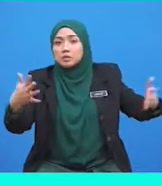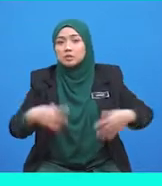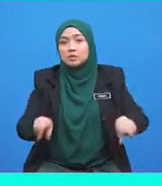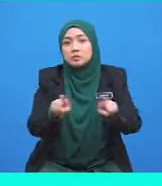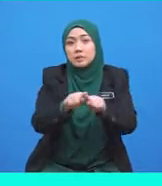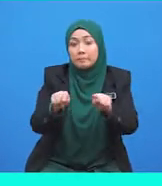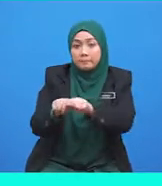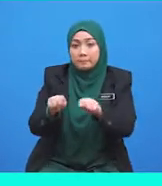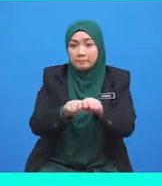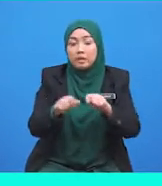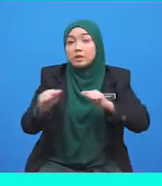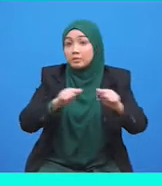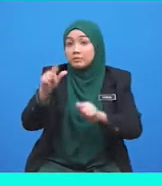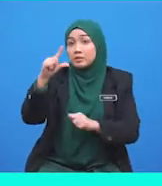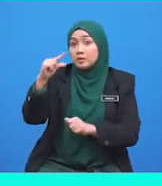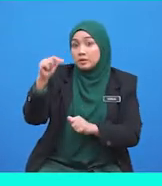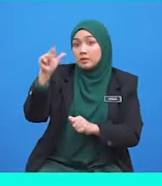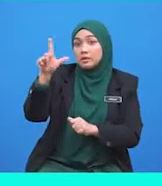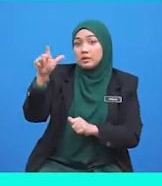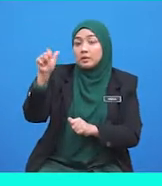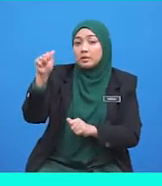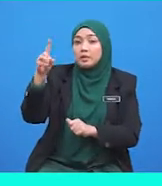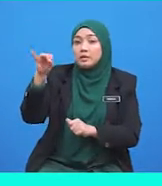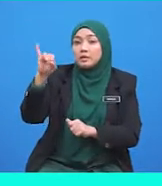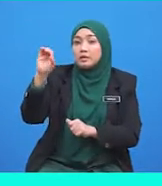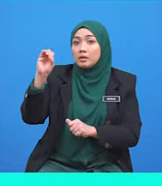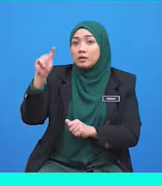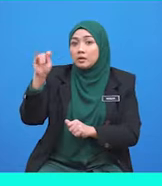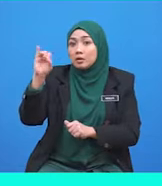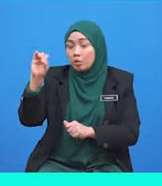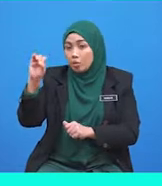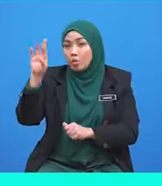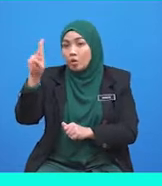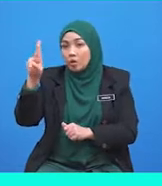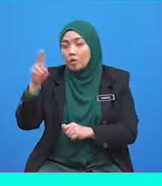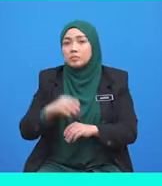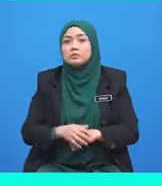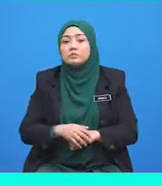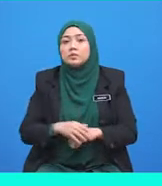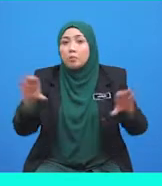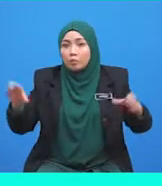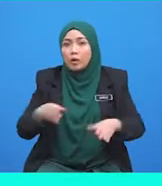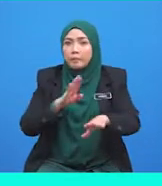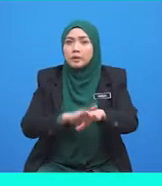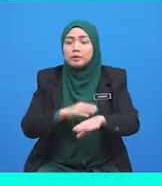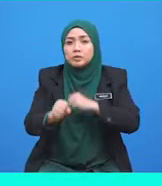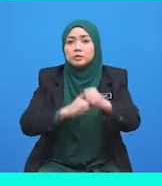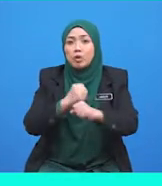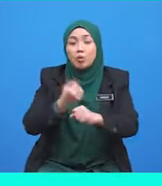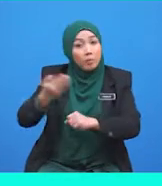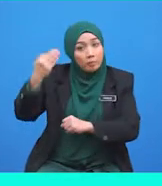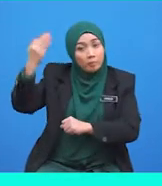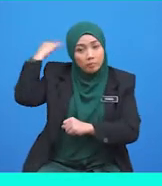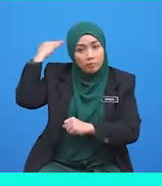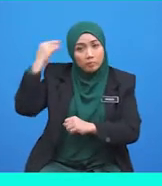gladiator. Binaan ini dimulakan oleh Raja Vespasian pada tahun 72 Masihi dan diselesaikan oleh